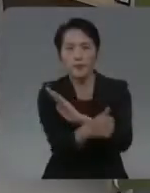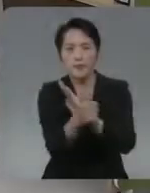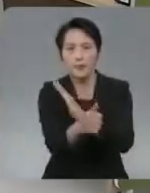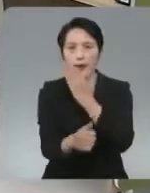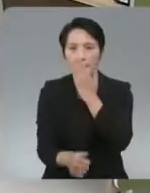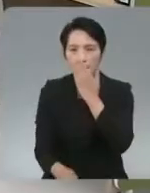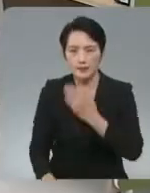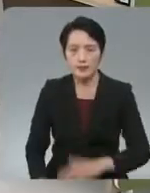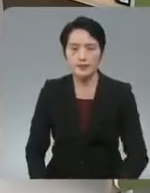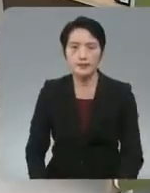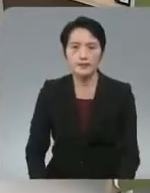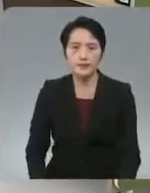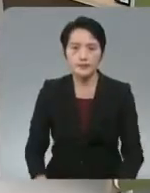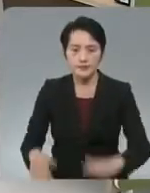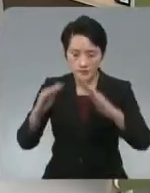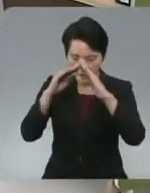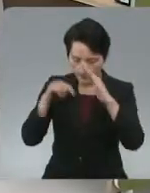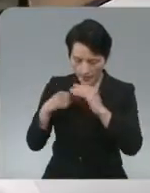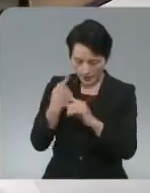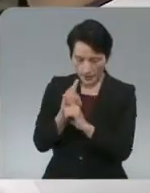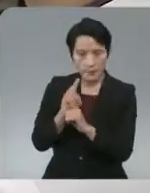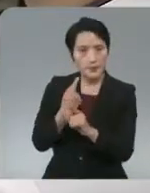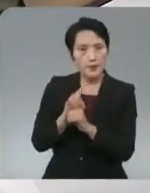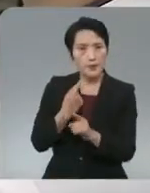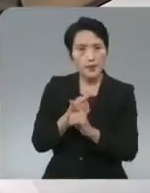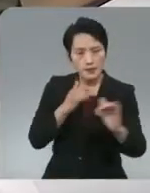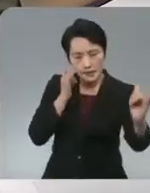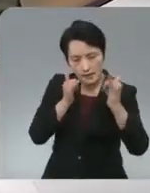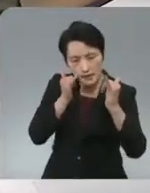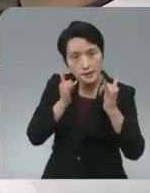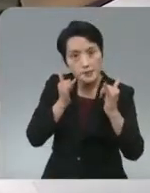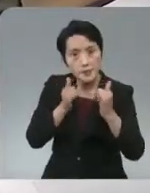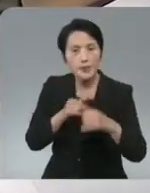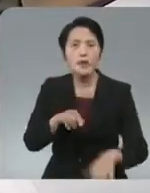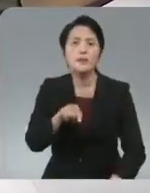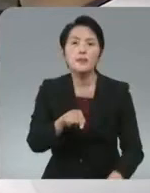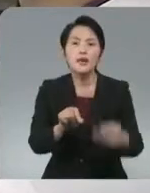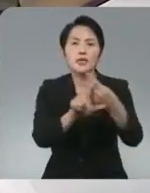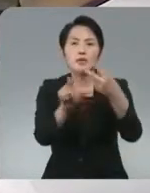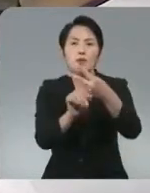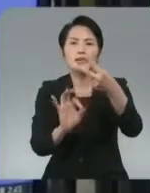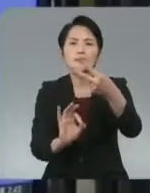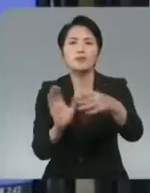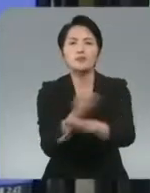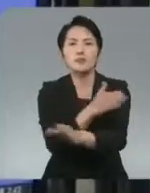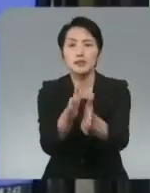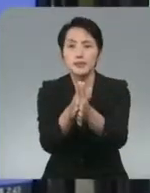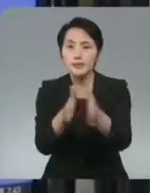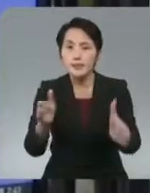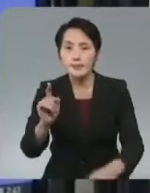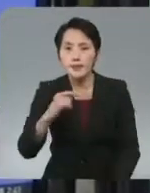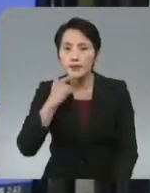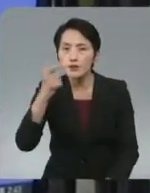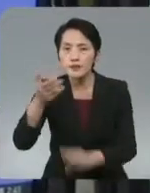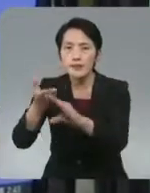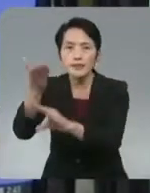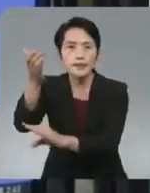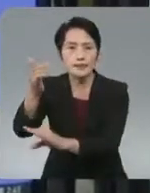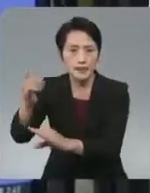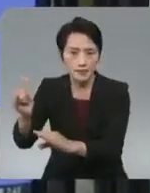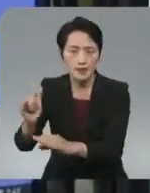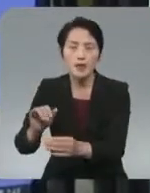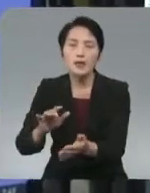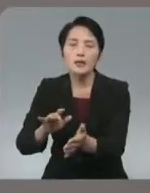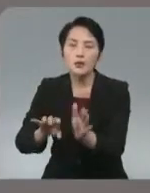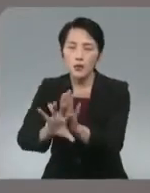韓国ではオミクロン株の感染拡大が続いていますが今年3月から始まる新学期も投稿授業が